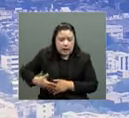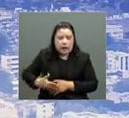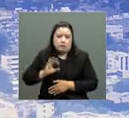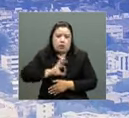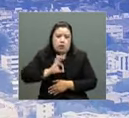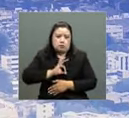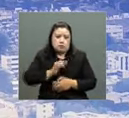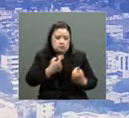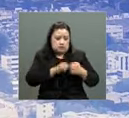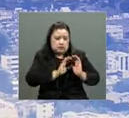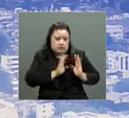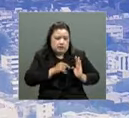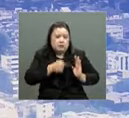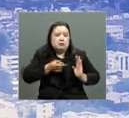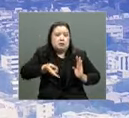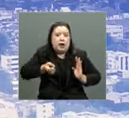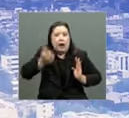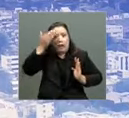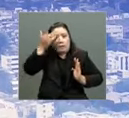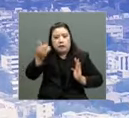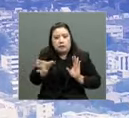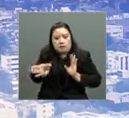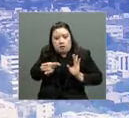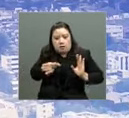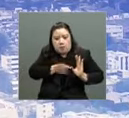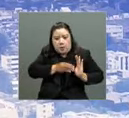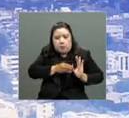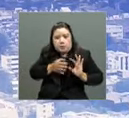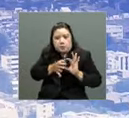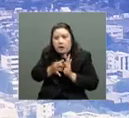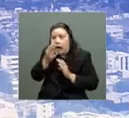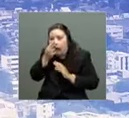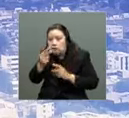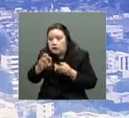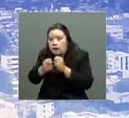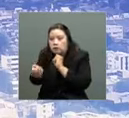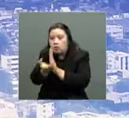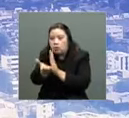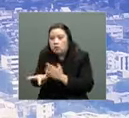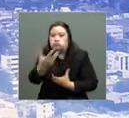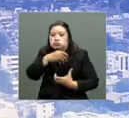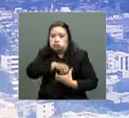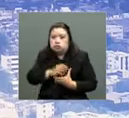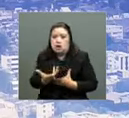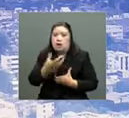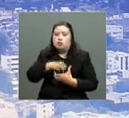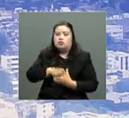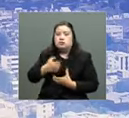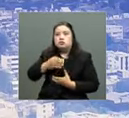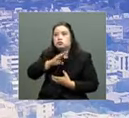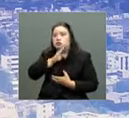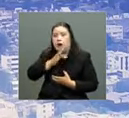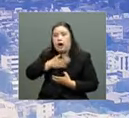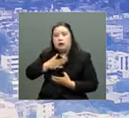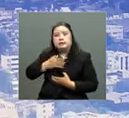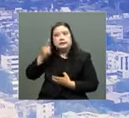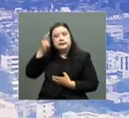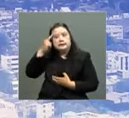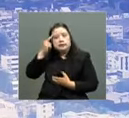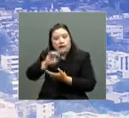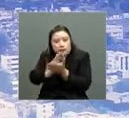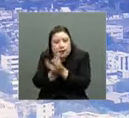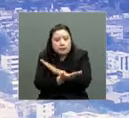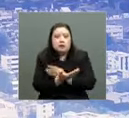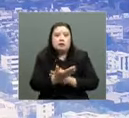จเราตอบสนองต่อเหตุการณ์ที่ไม่ปกติก็คือภาวะวิกฤตอย่างนี้ ั้นถ้าท่านเข้าใจตัวเองสงบตัวเองลงมานิ